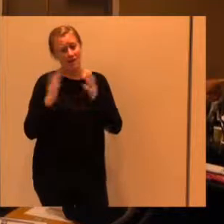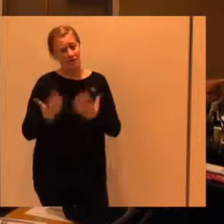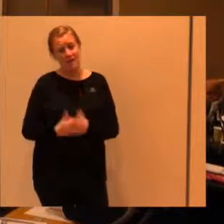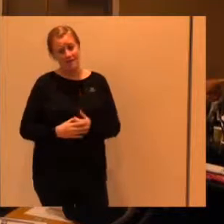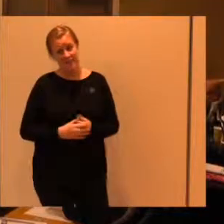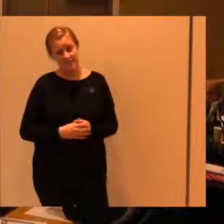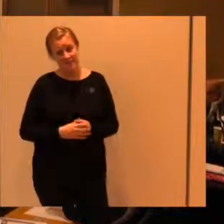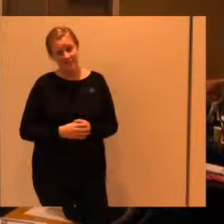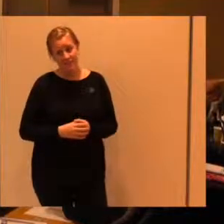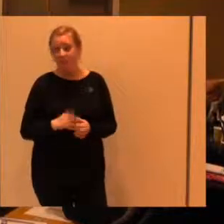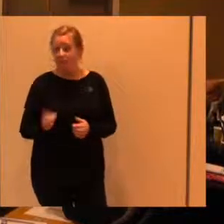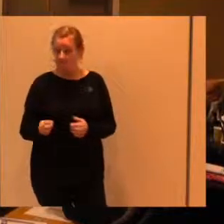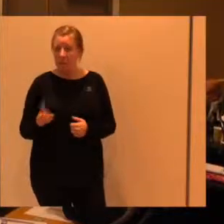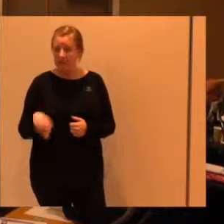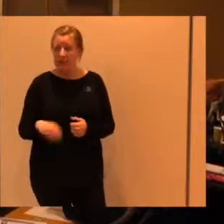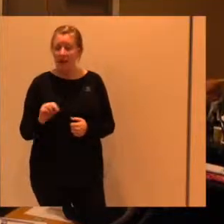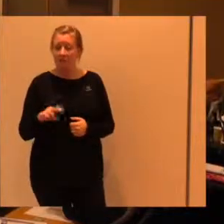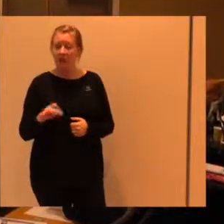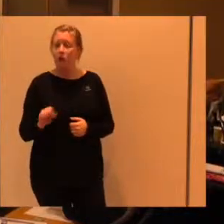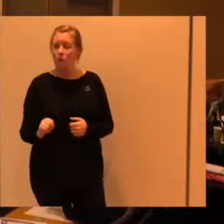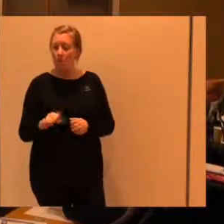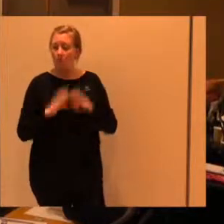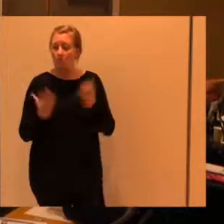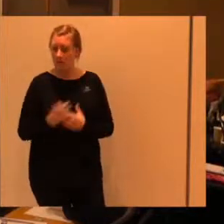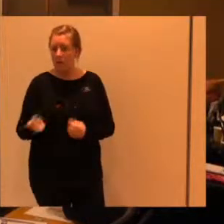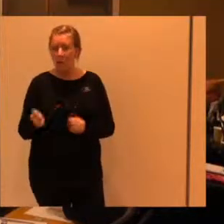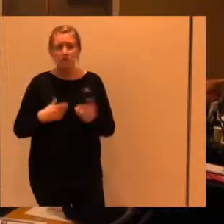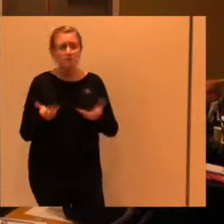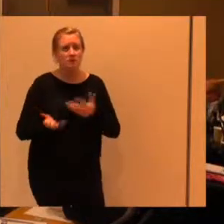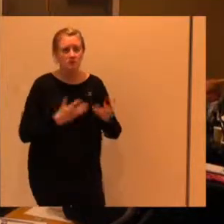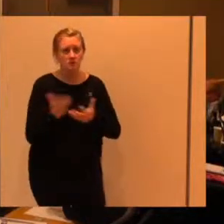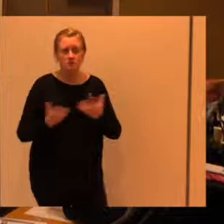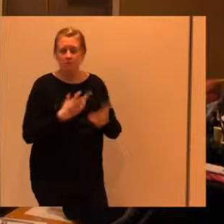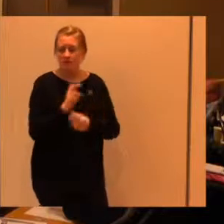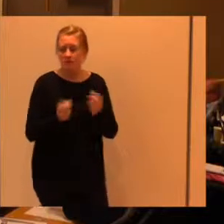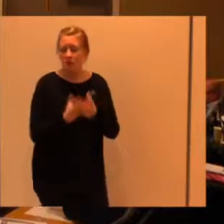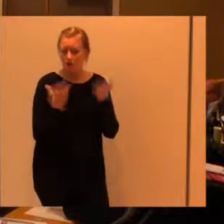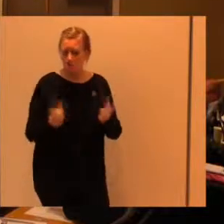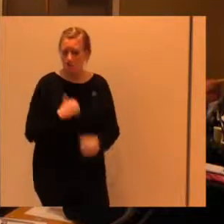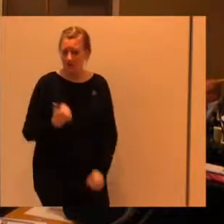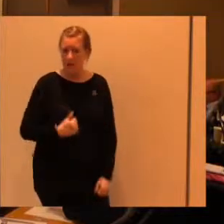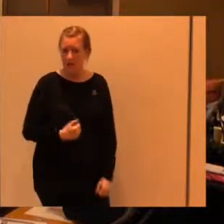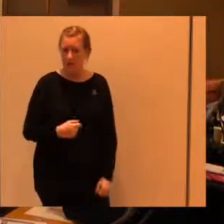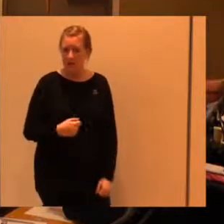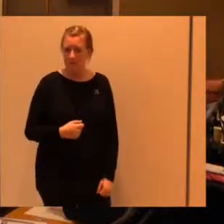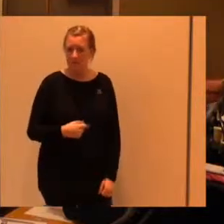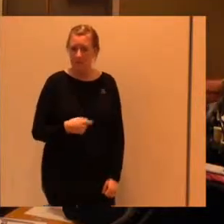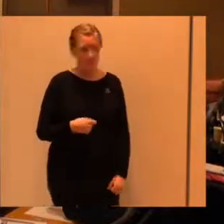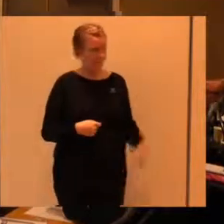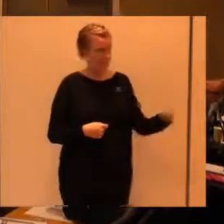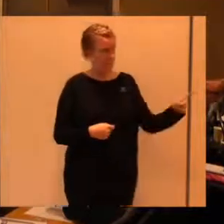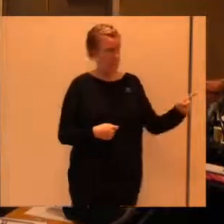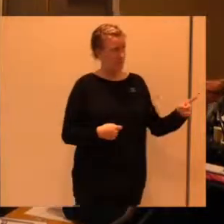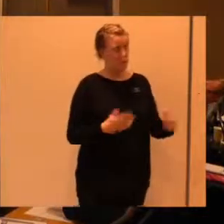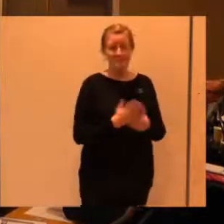den digitala världen. Det är en analog värld i hög utsträckning. Det är väldigt mycket baserat på fördomar. Ja, men den första är, men de säljer väl det här.